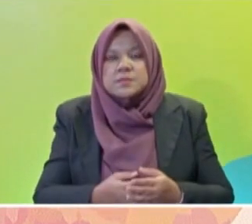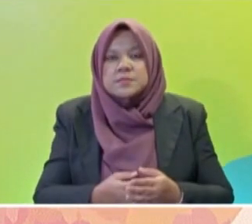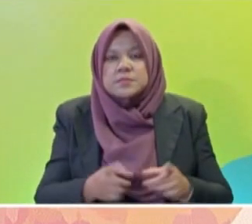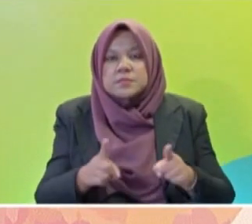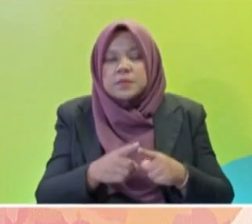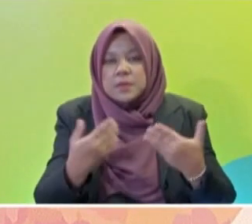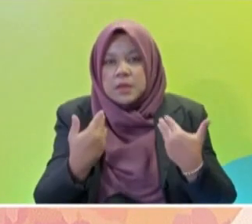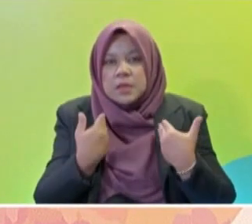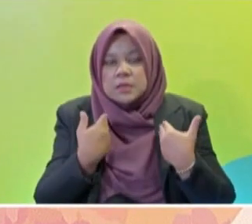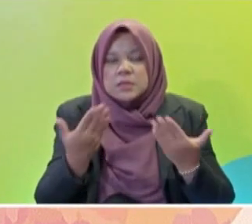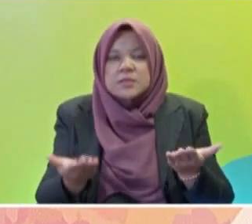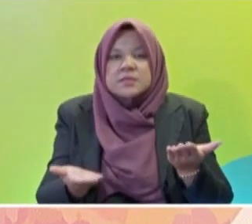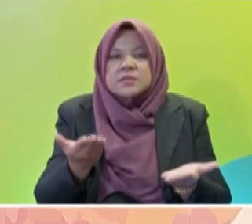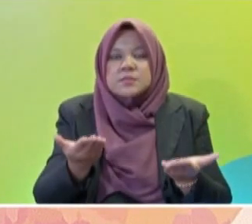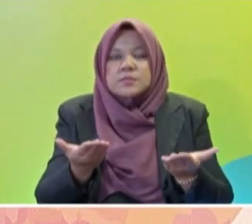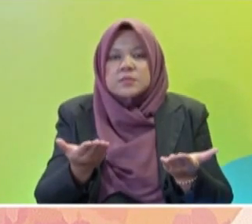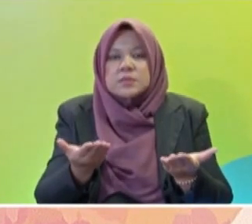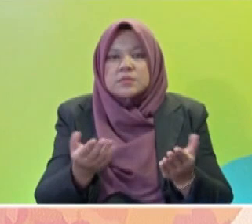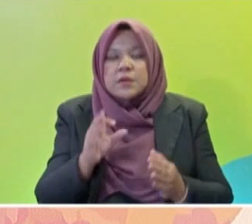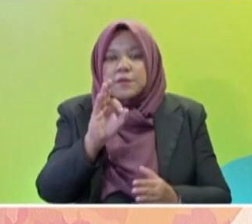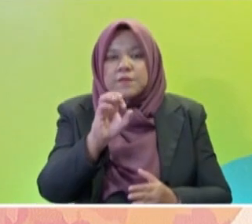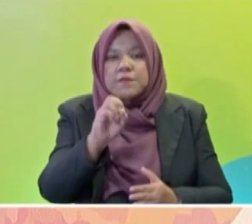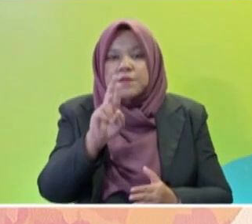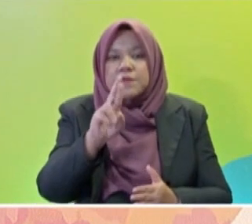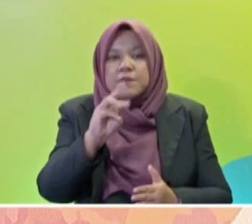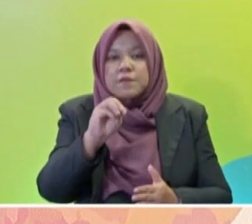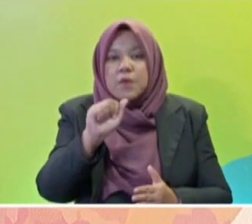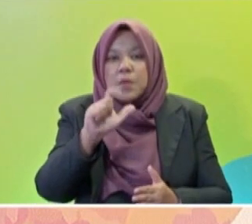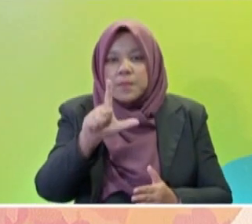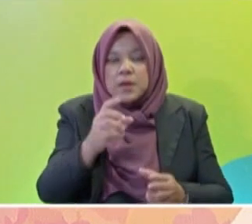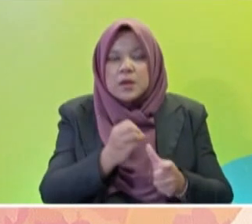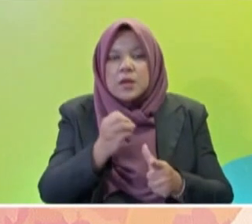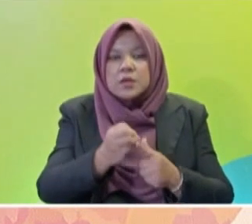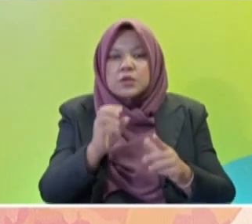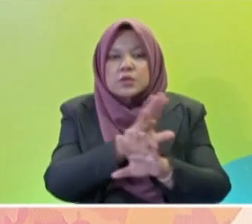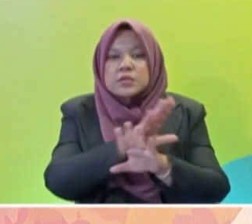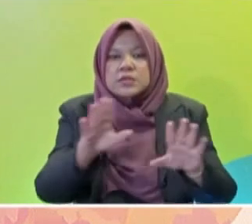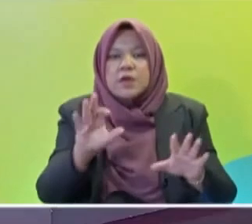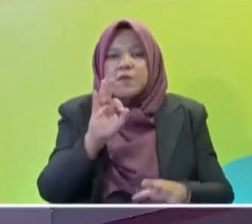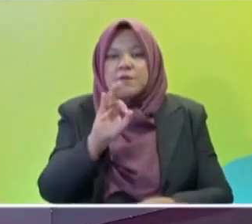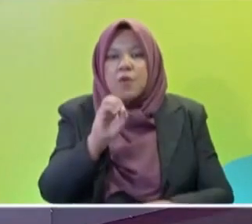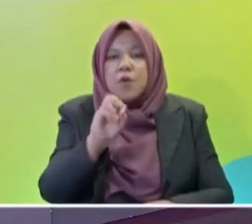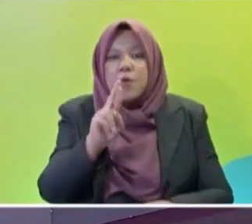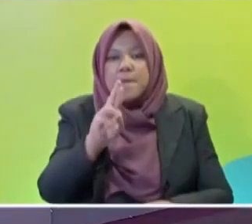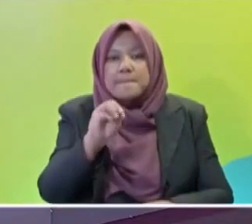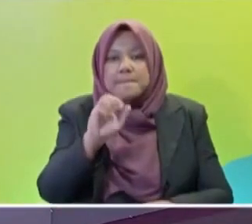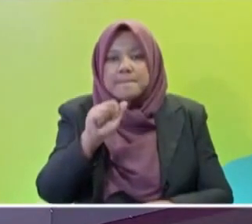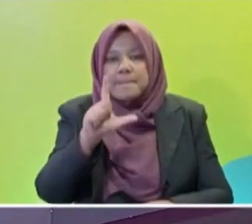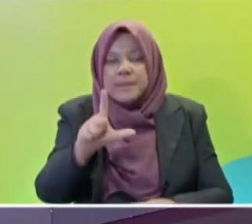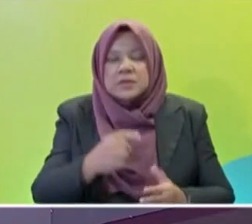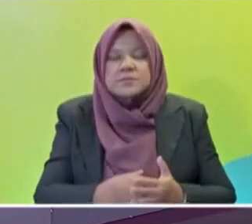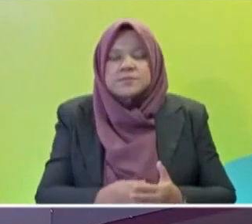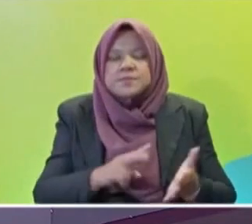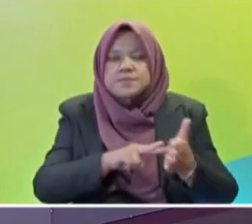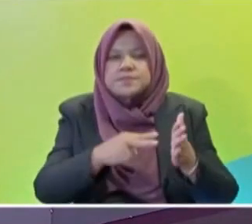keseimbangan form ataupun keseimbangan tidak formal ini keseimbangan maksudnya